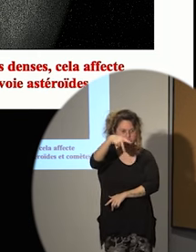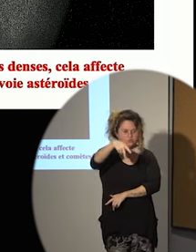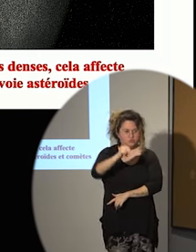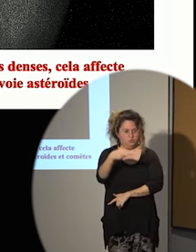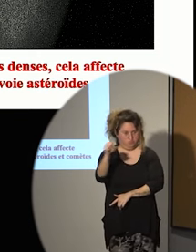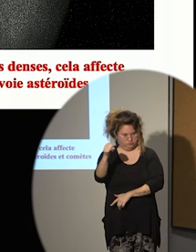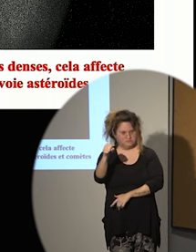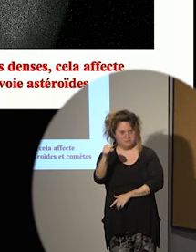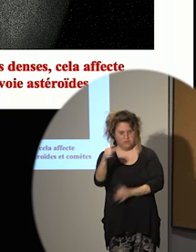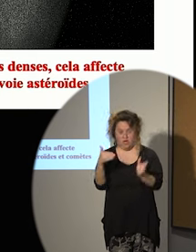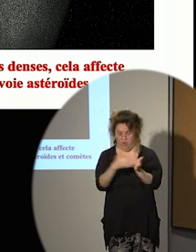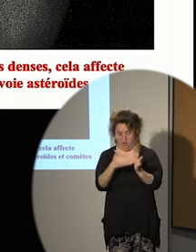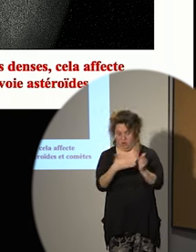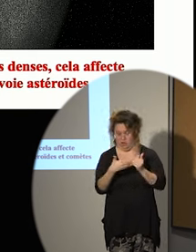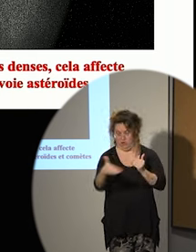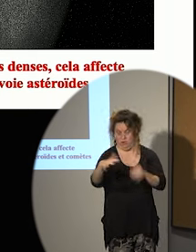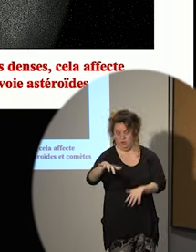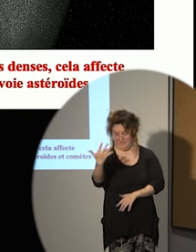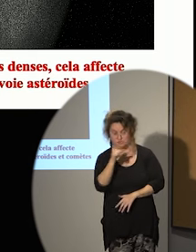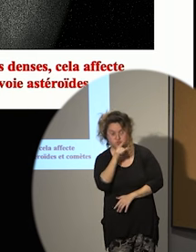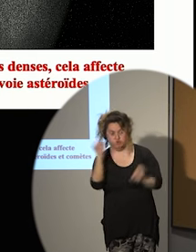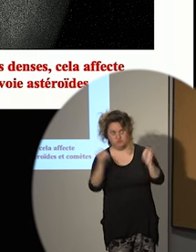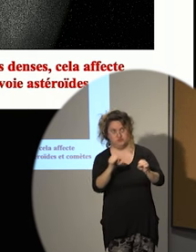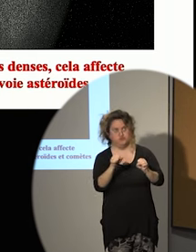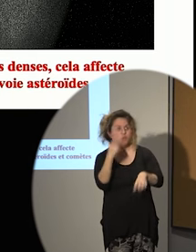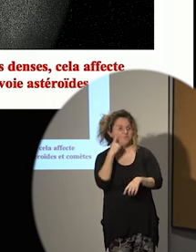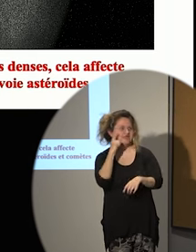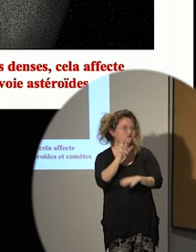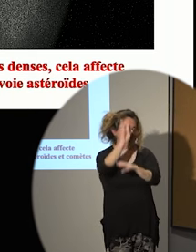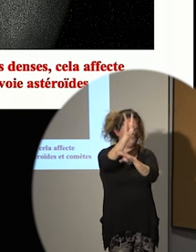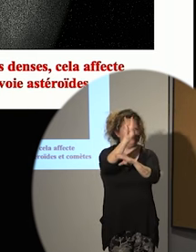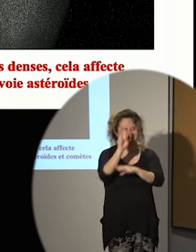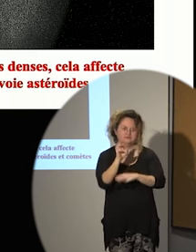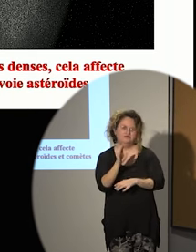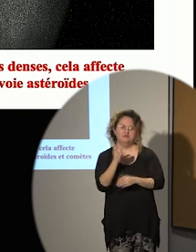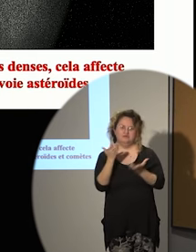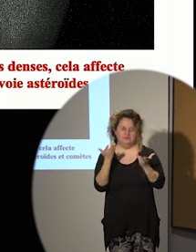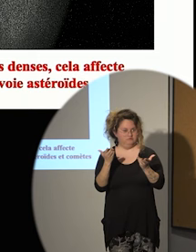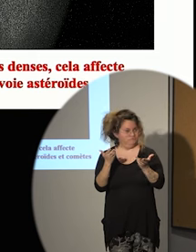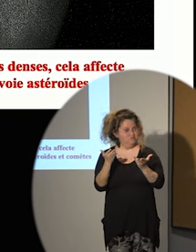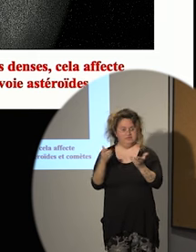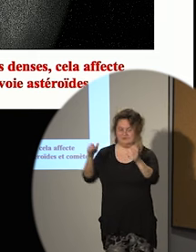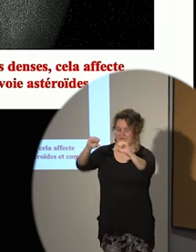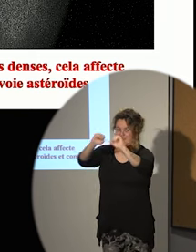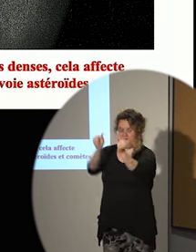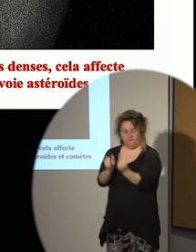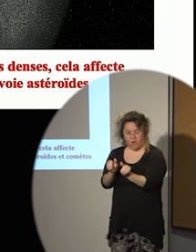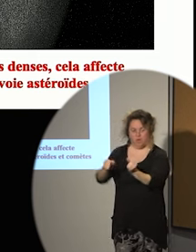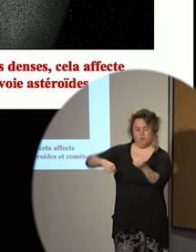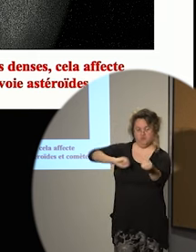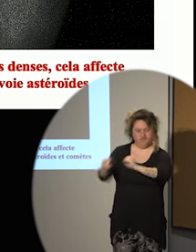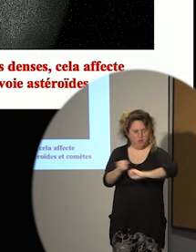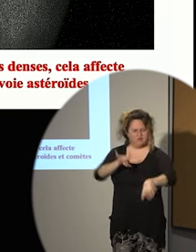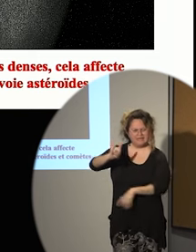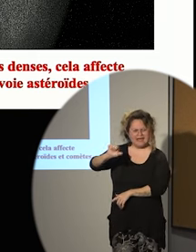bonnes conditions. Et ça, elle est très, très proche de celle d'Halley, au niveau de la période et de l'apparence de la trajectoire.